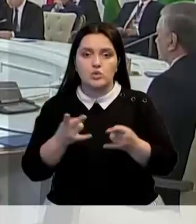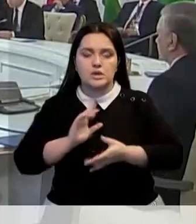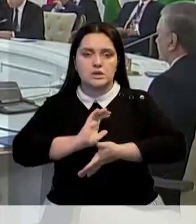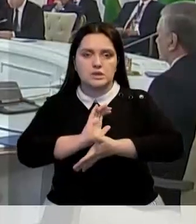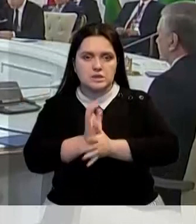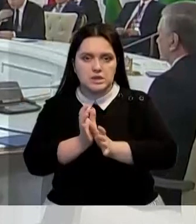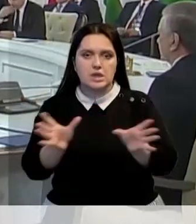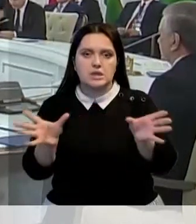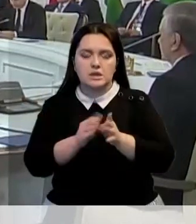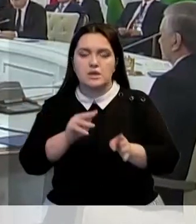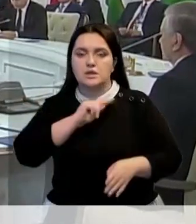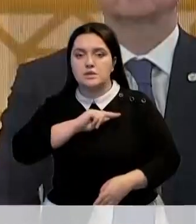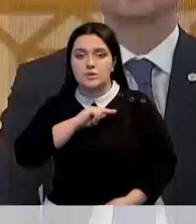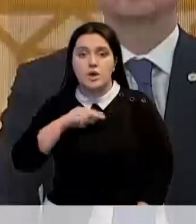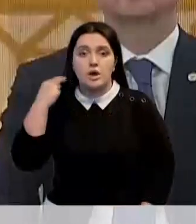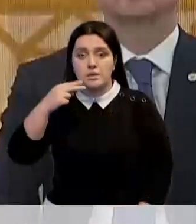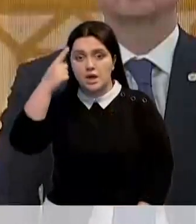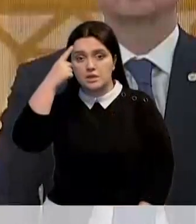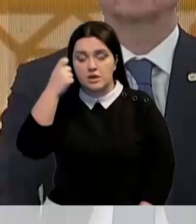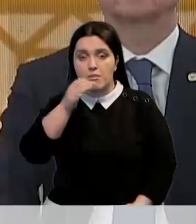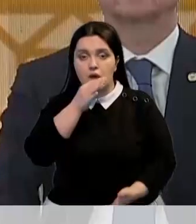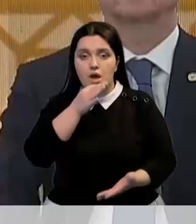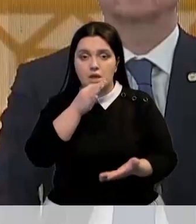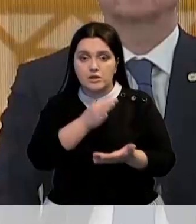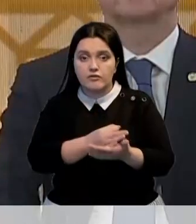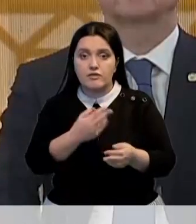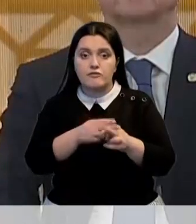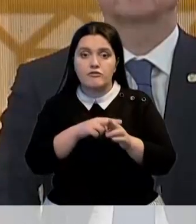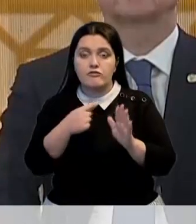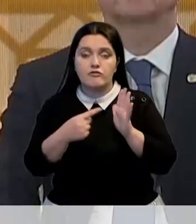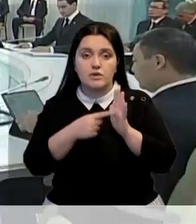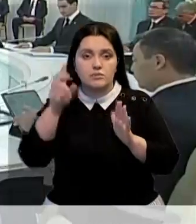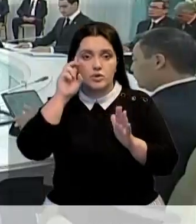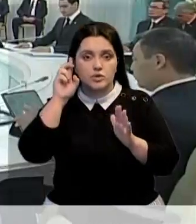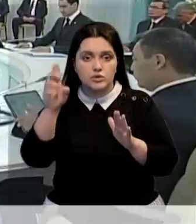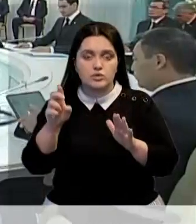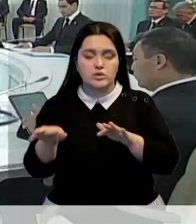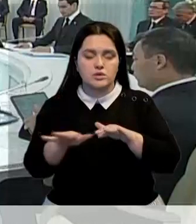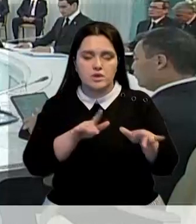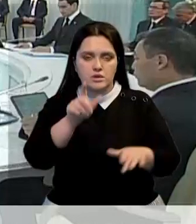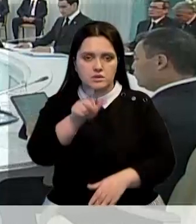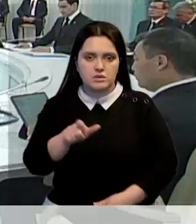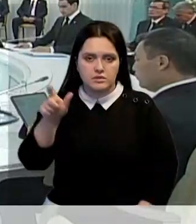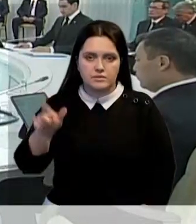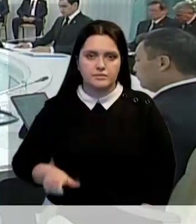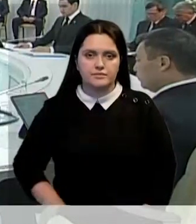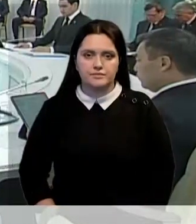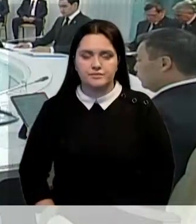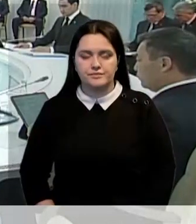региона необходимо наладить более тесное сотрудничество. Президент напомнил и об ответственности в этом вопросе государственных